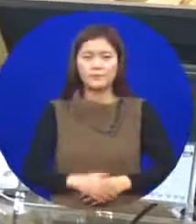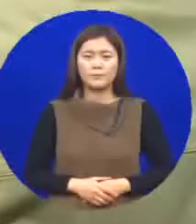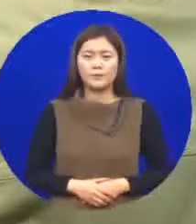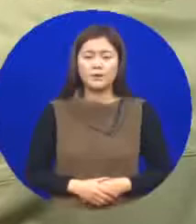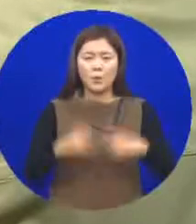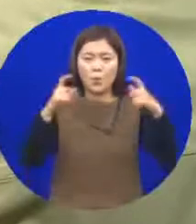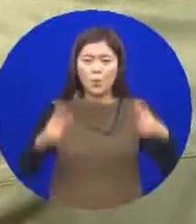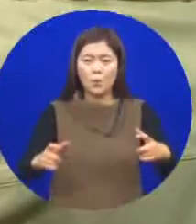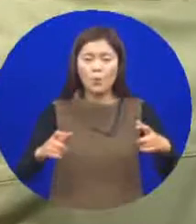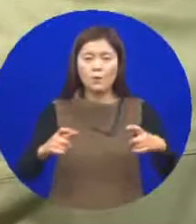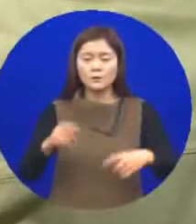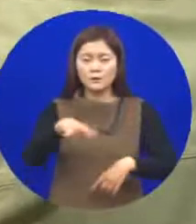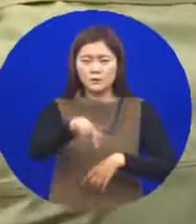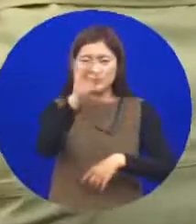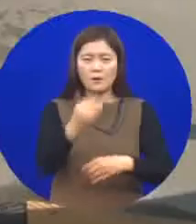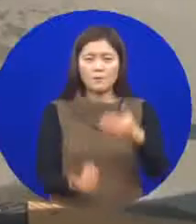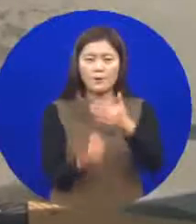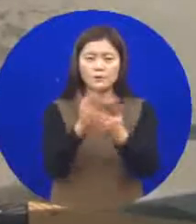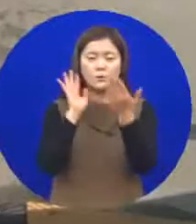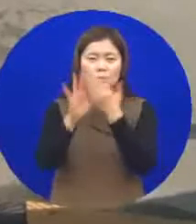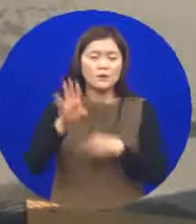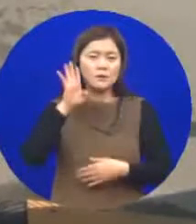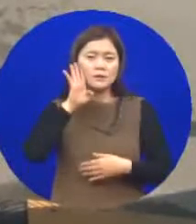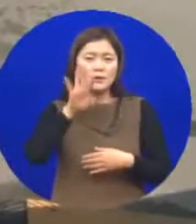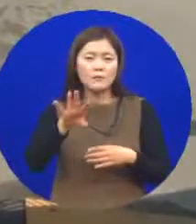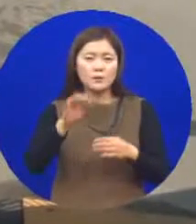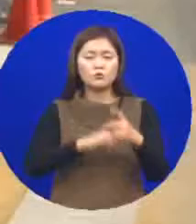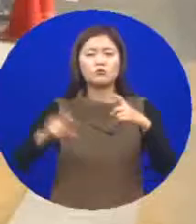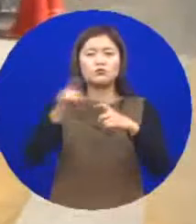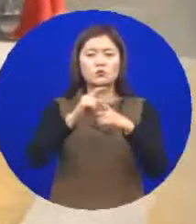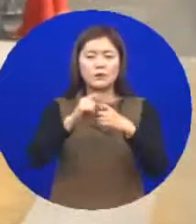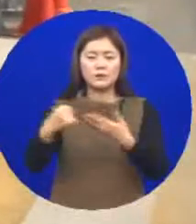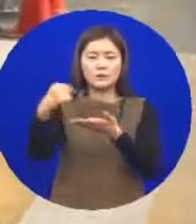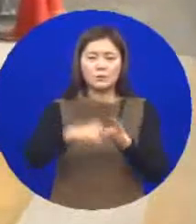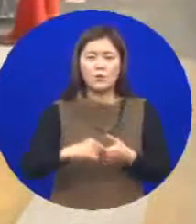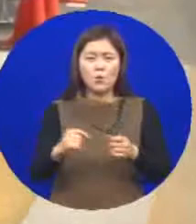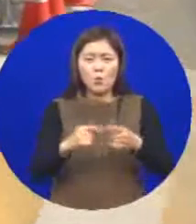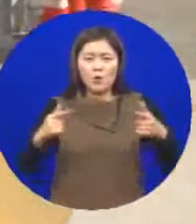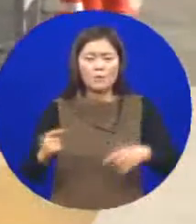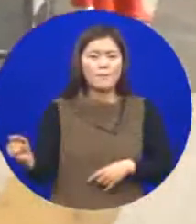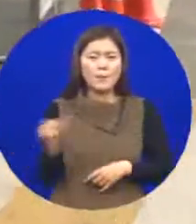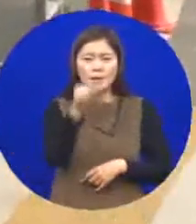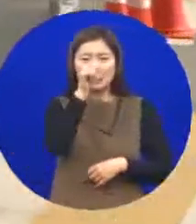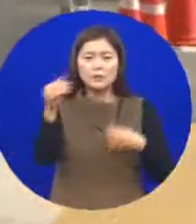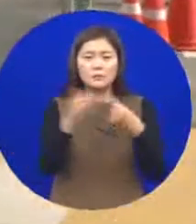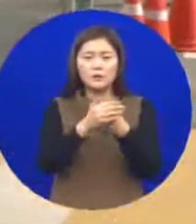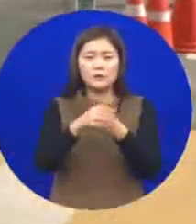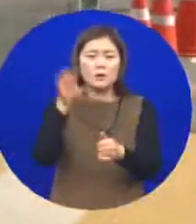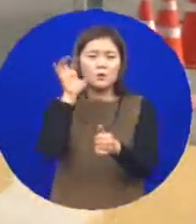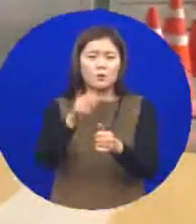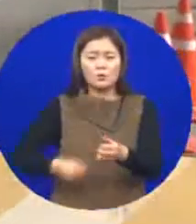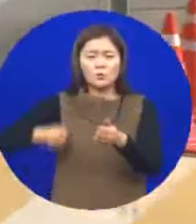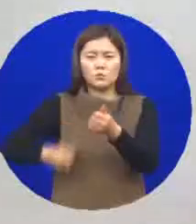했습니다. 시는 관내에서 AI가 처음 발생한 후 나흘 만에 추가 신고가 접수되는 등 확산 속도가 빨라